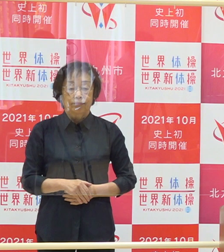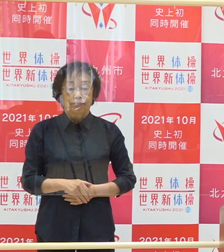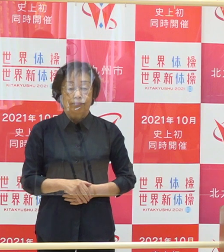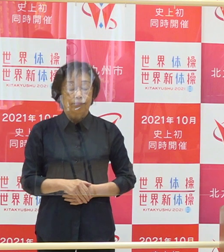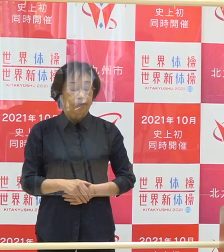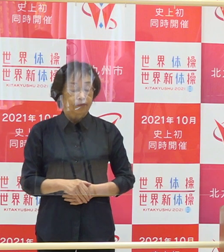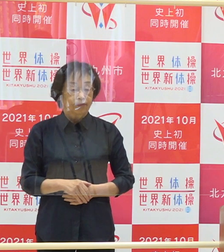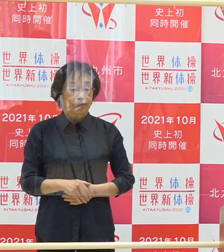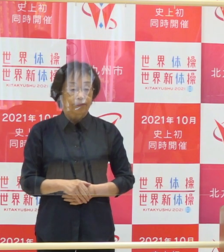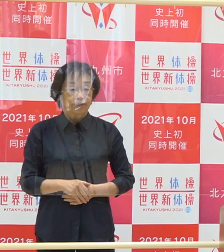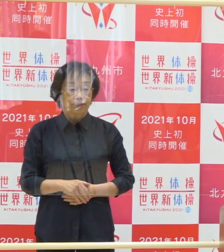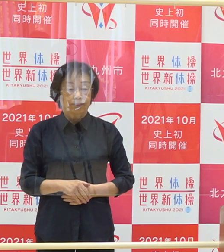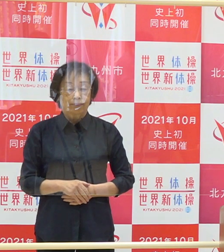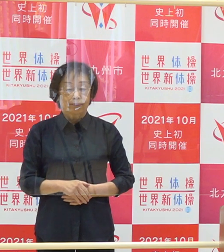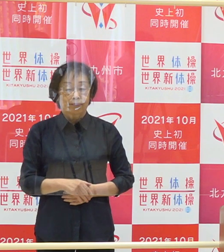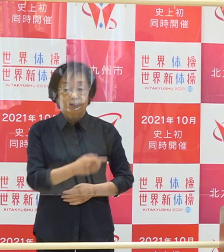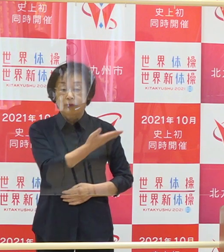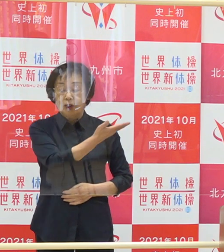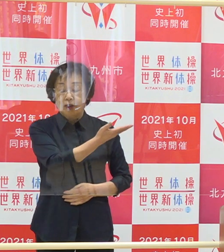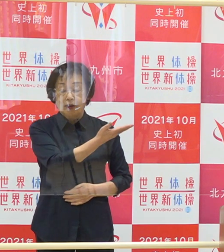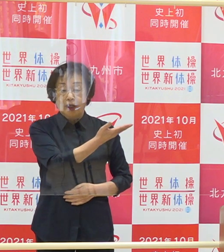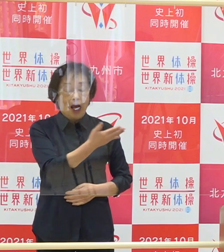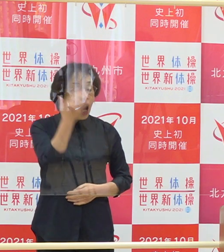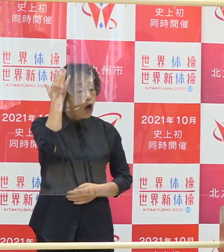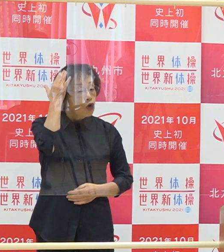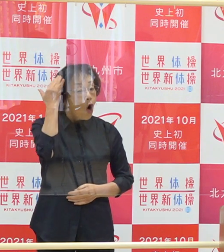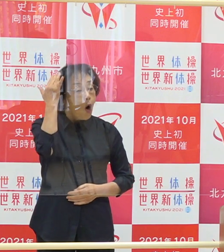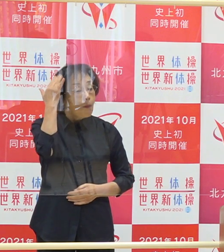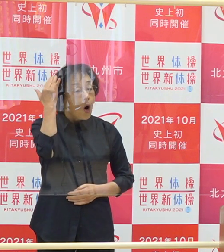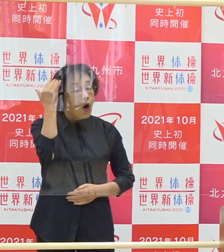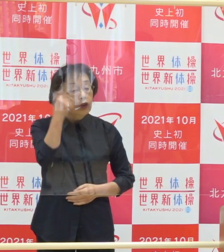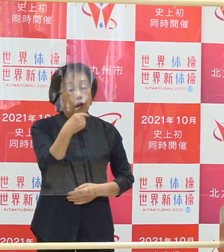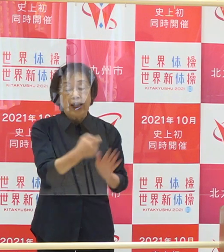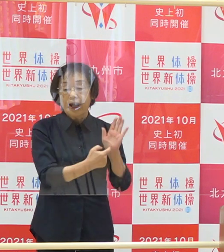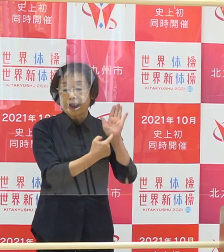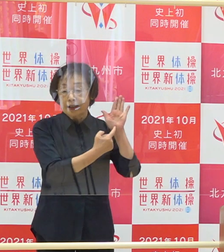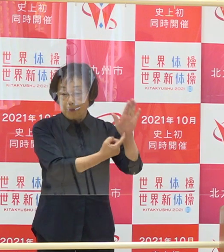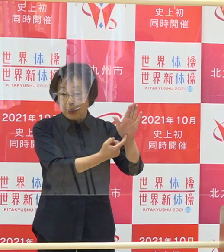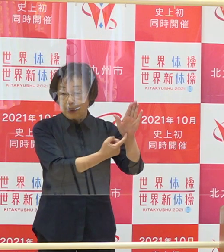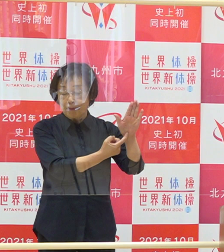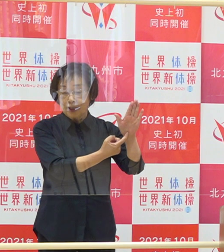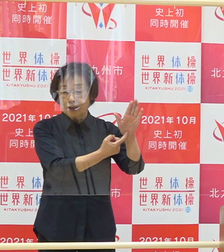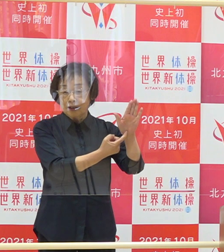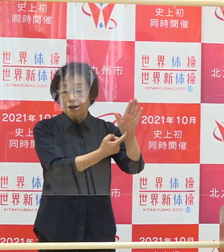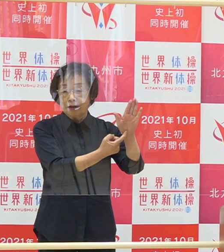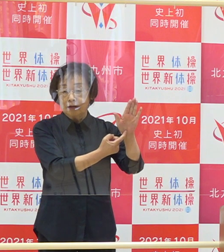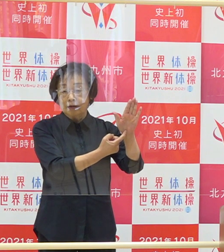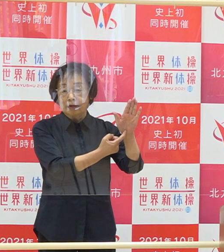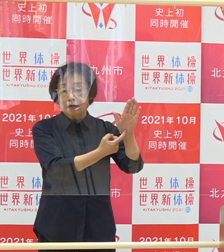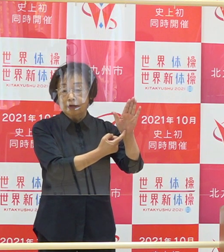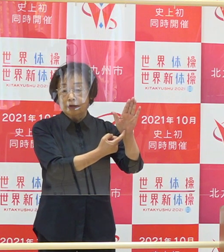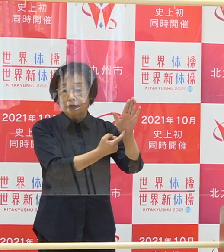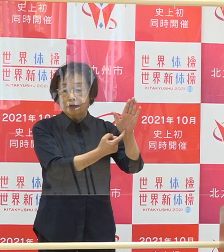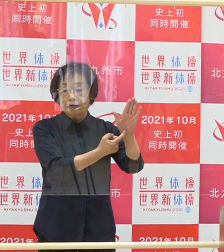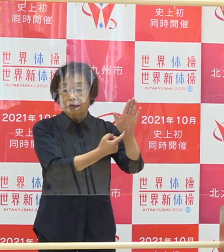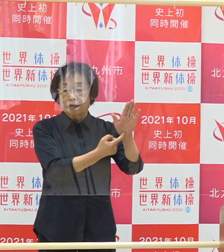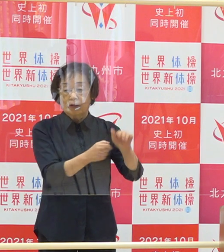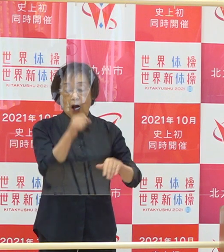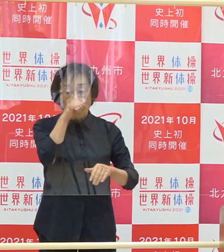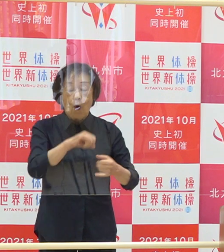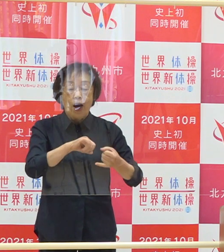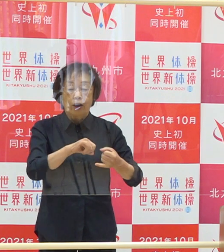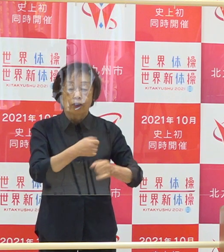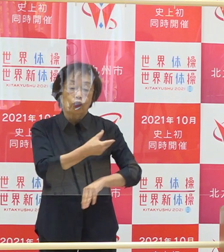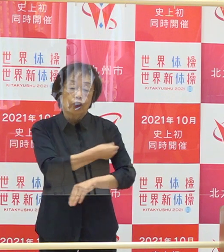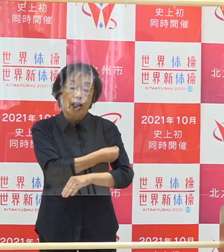その方の状況を少し黒っぽいグラフで示しておりますが、これを見ますと予約接種済みまで